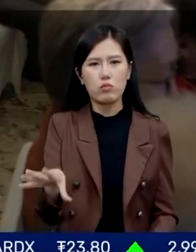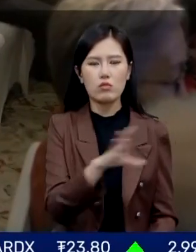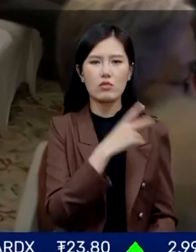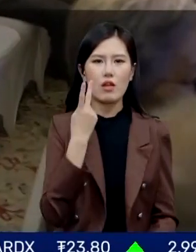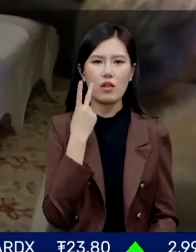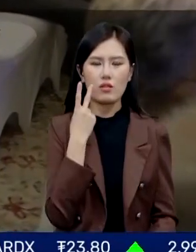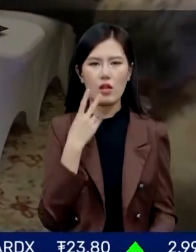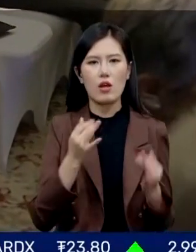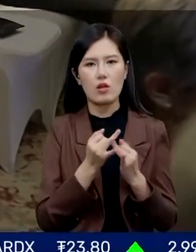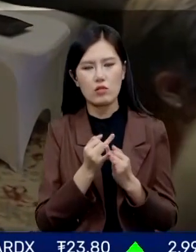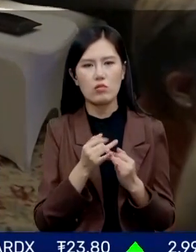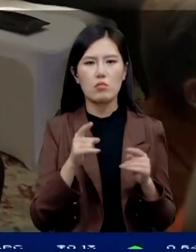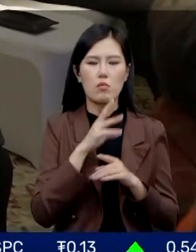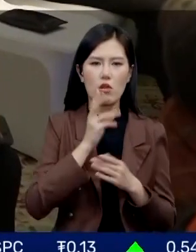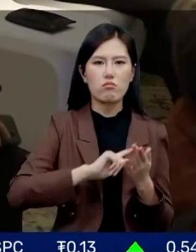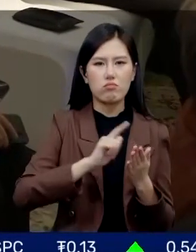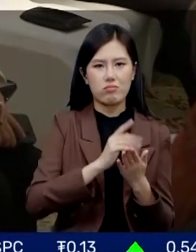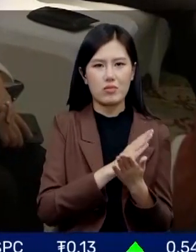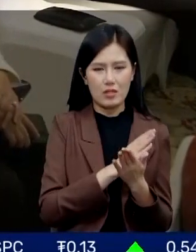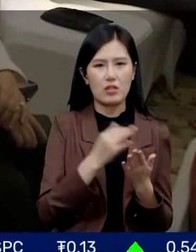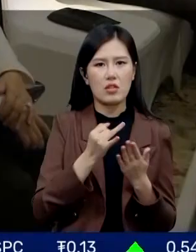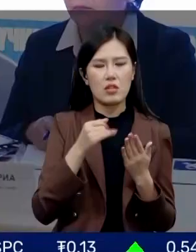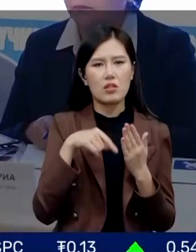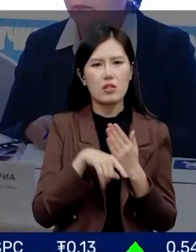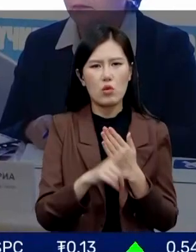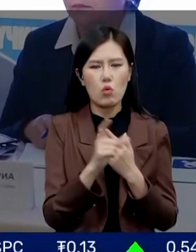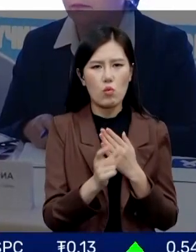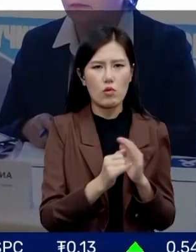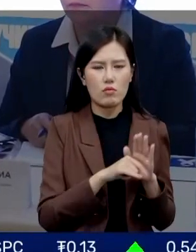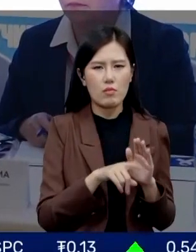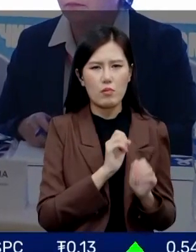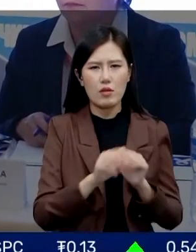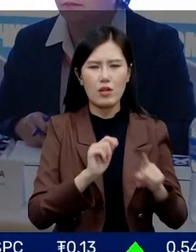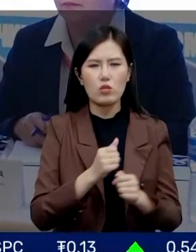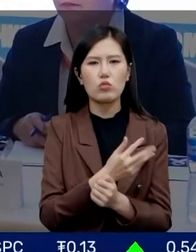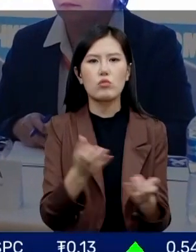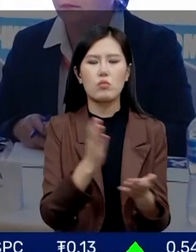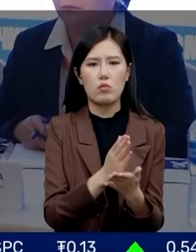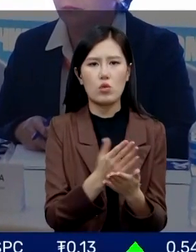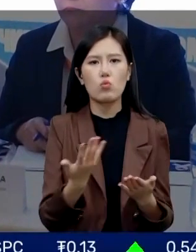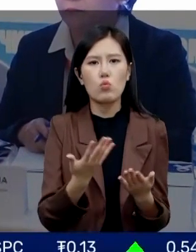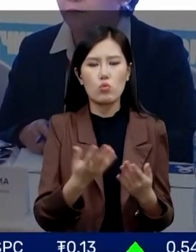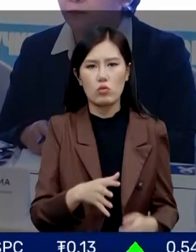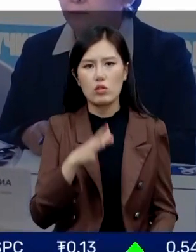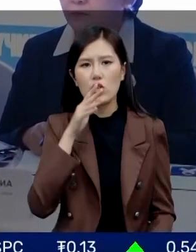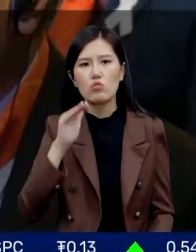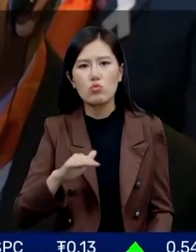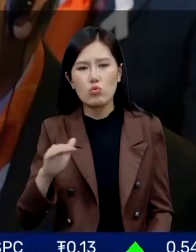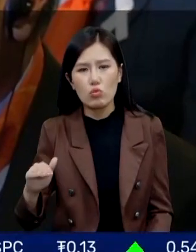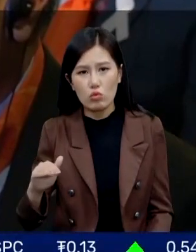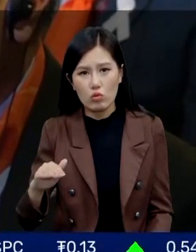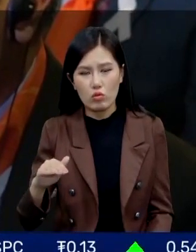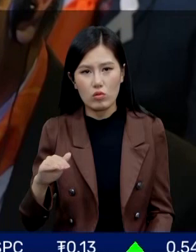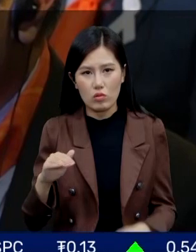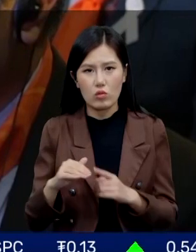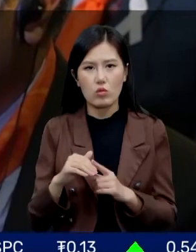өргөнөөр ашиглалтад учраастай цахим орчинд үйлдэгдэж байгаа хүчрхийллийн тоо нэмэгдэх хандлагатай байна. Тодорхойлох юм бол насан туршид хүмүүсийн 33% нь хүүхдийн